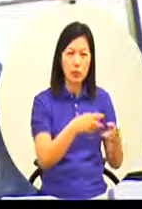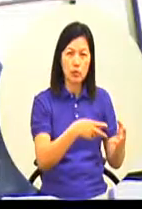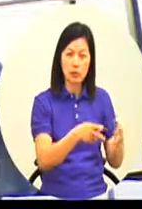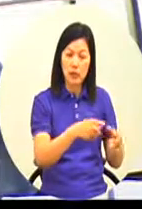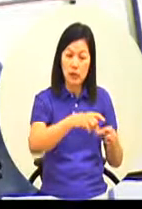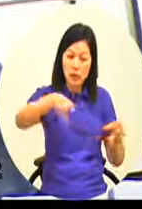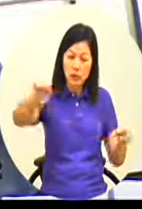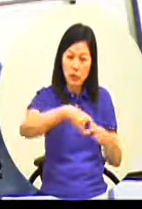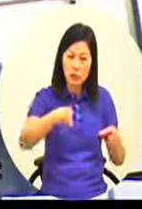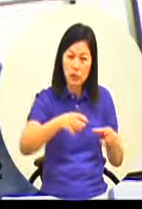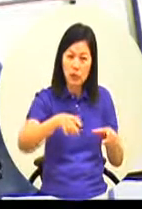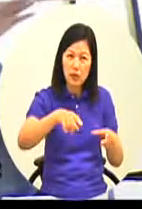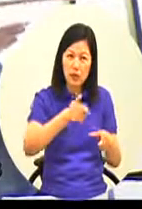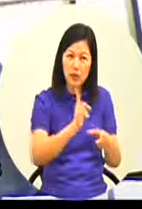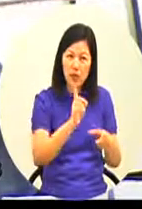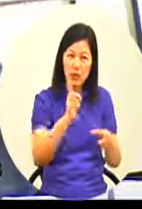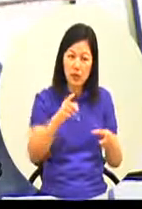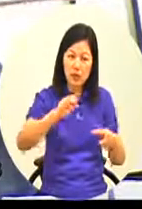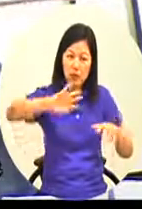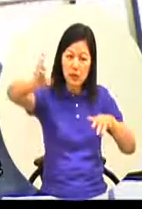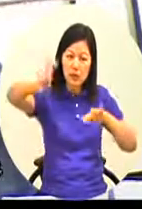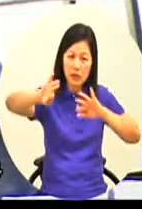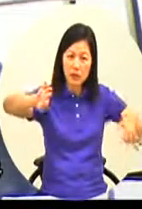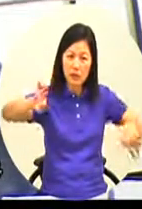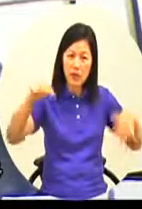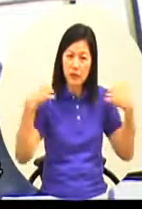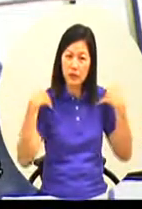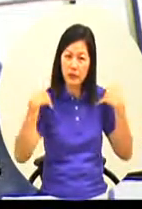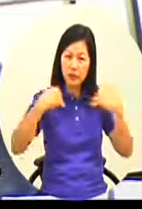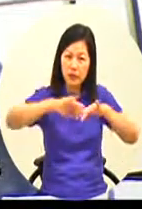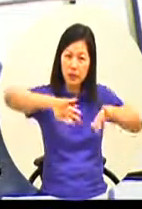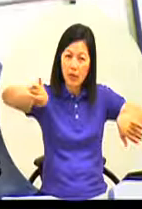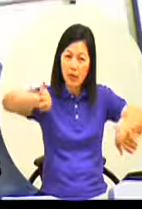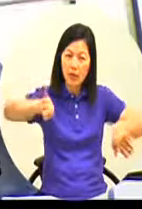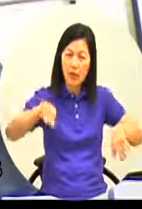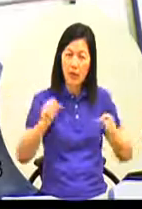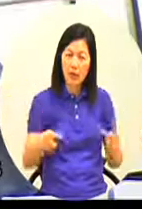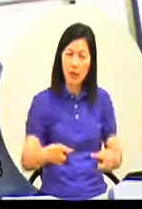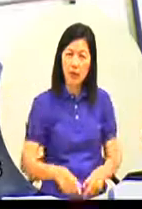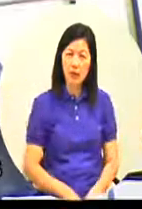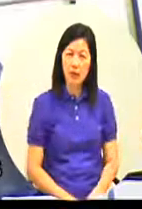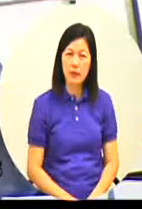的那个正反面是不一样的单位在维护。 对。对